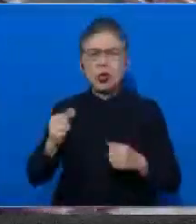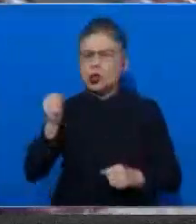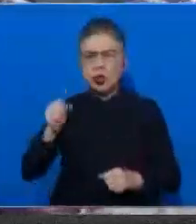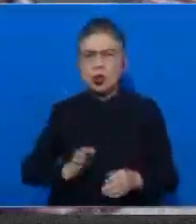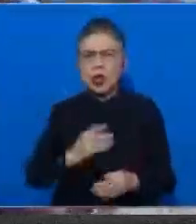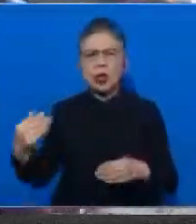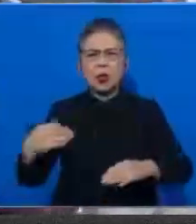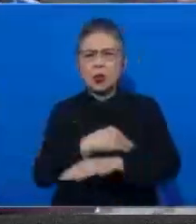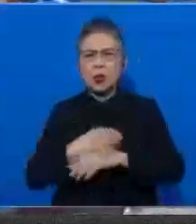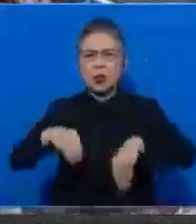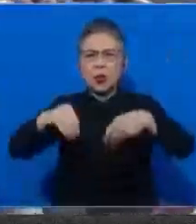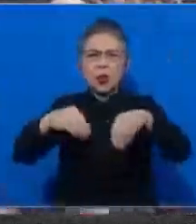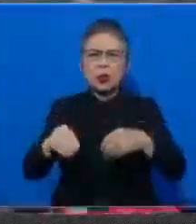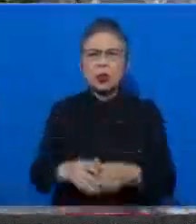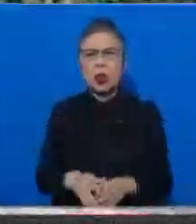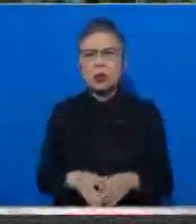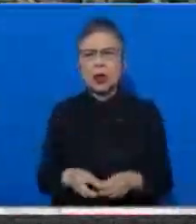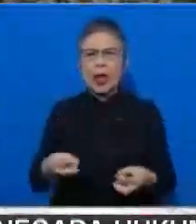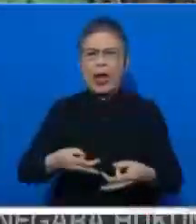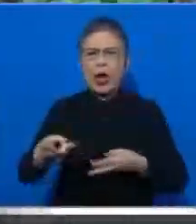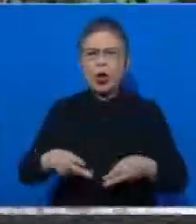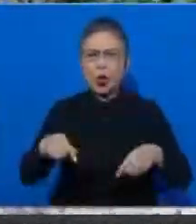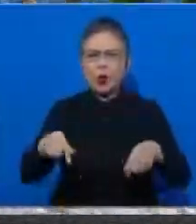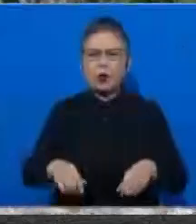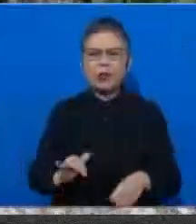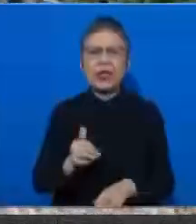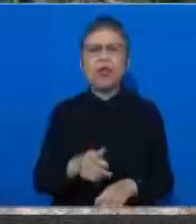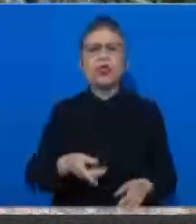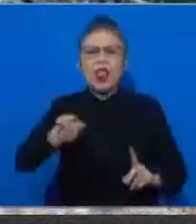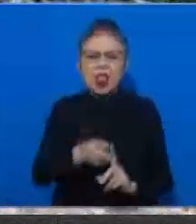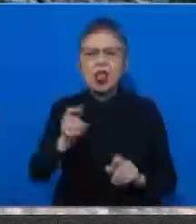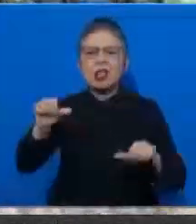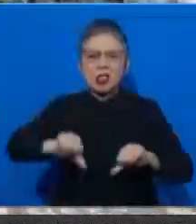hasil panen kebun, sehingga perekonomian warga pun ikut terdampak.